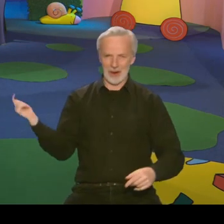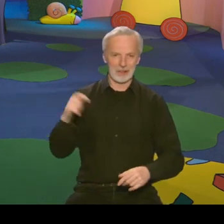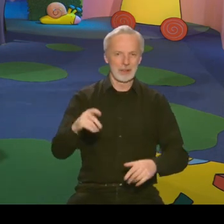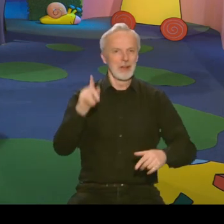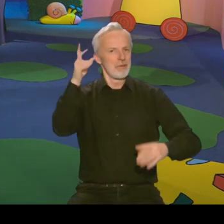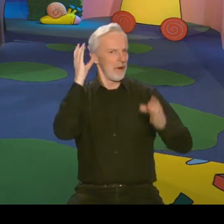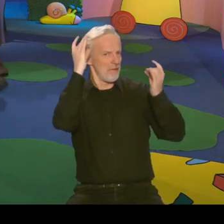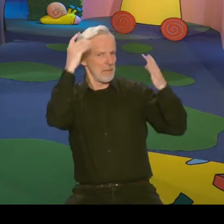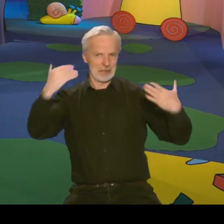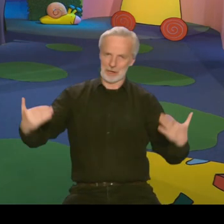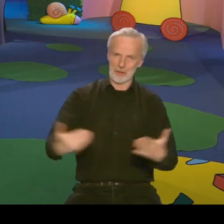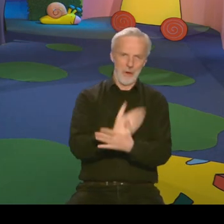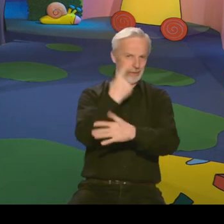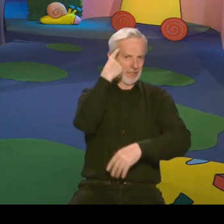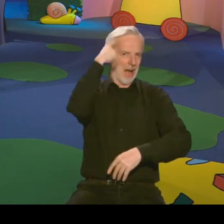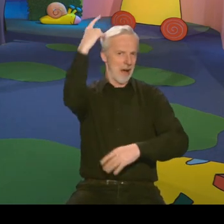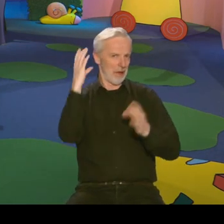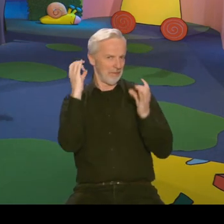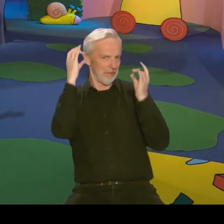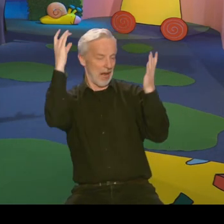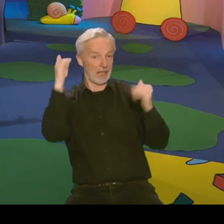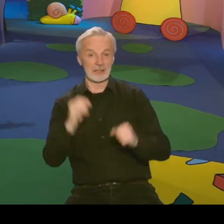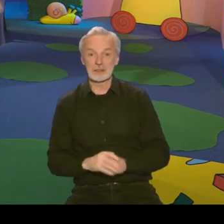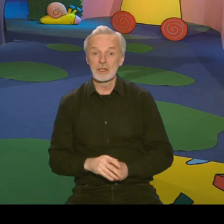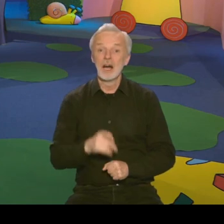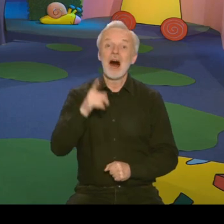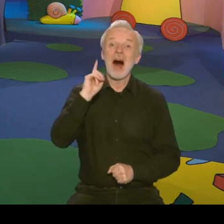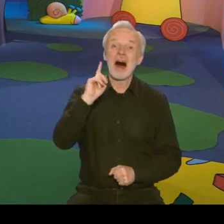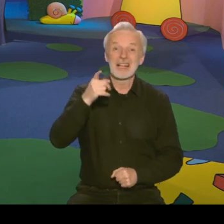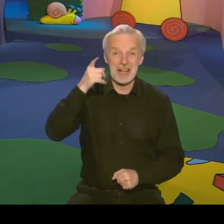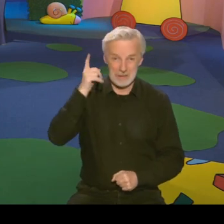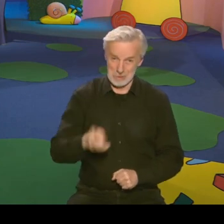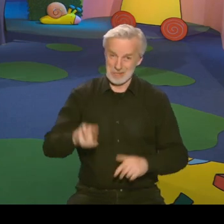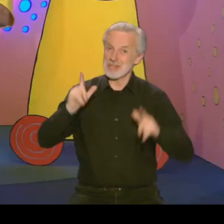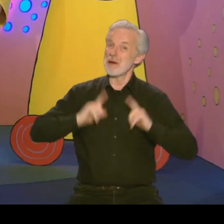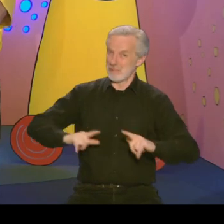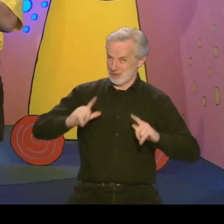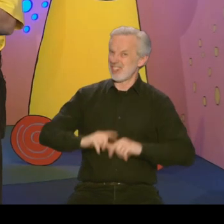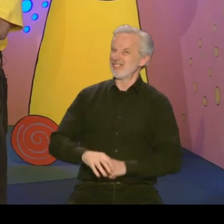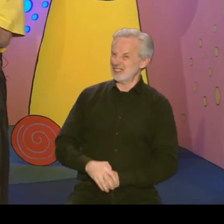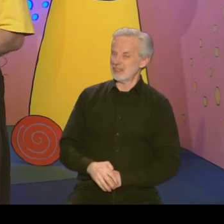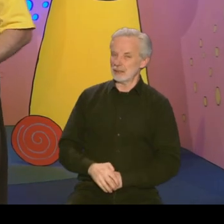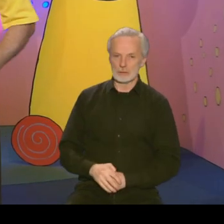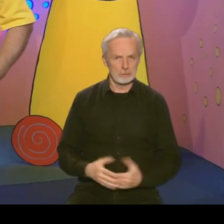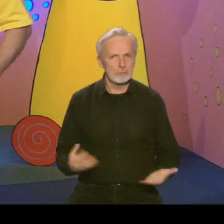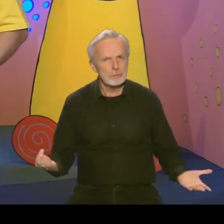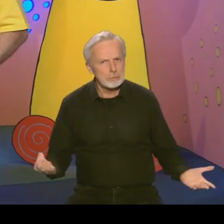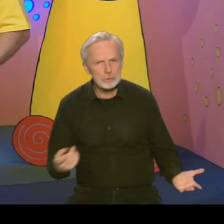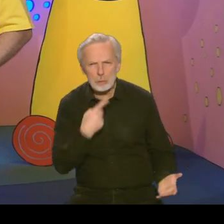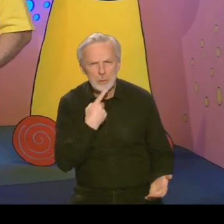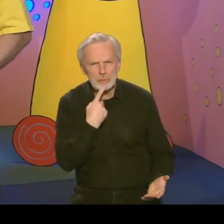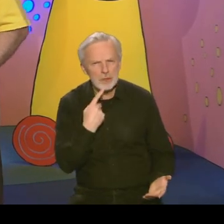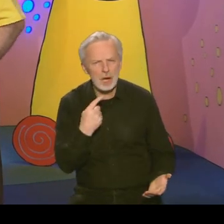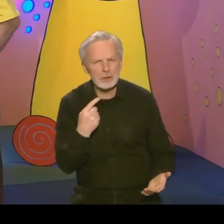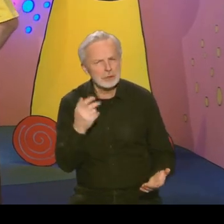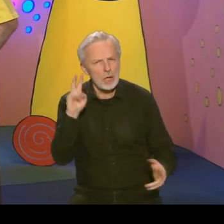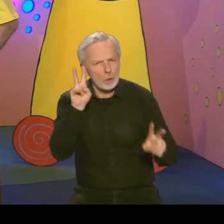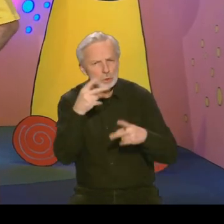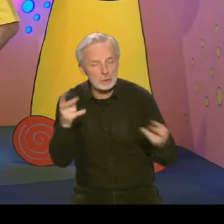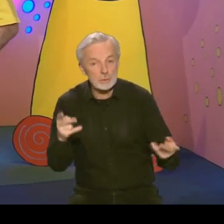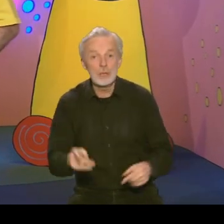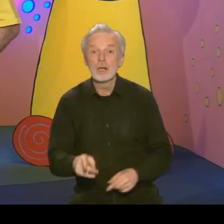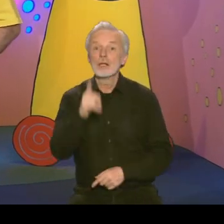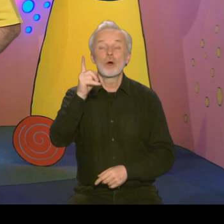nové vynálezy. Na které si budeme muset počkat. Co, jak to myslíš? No, protože je